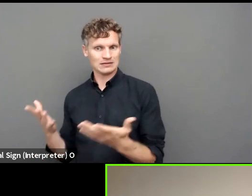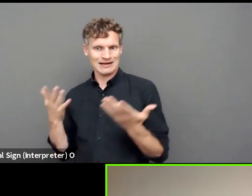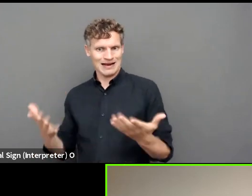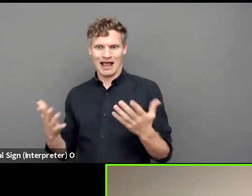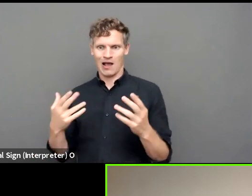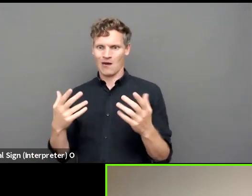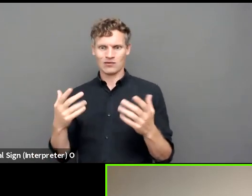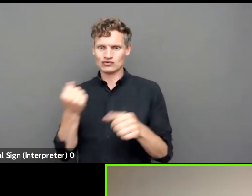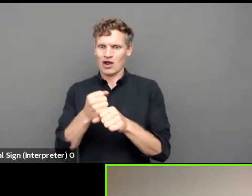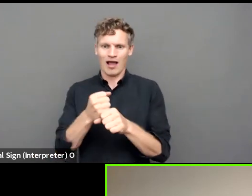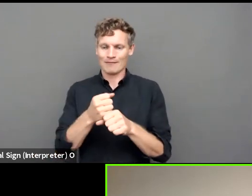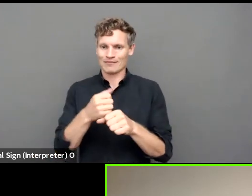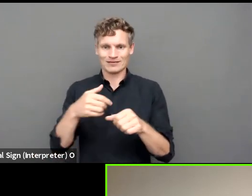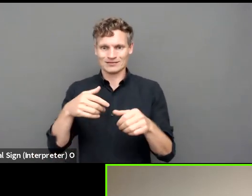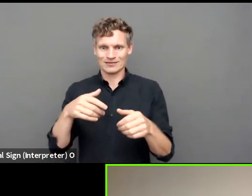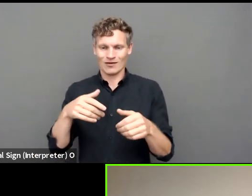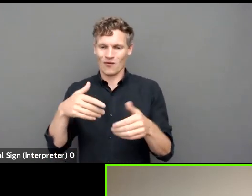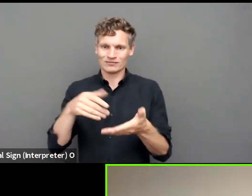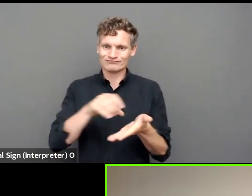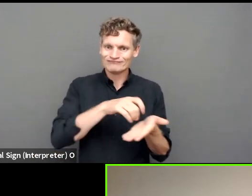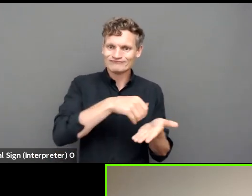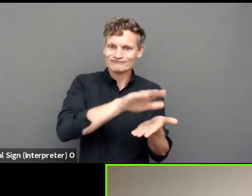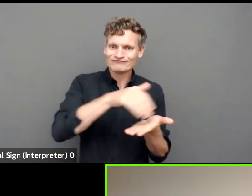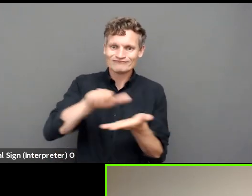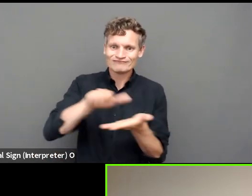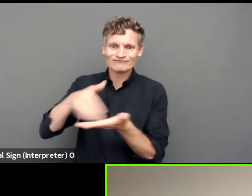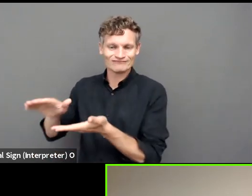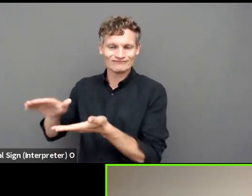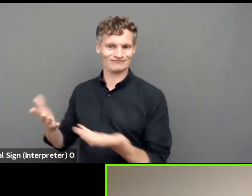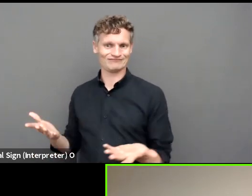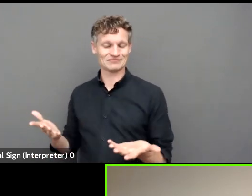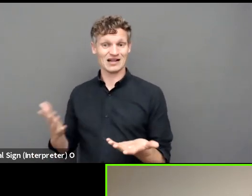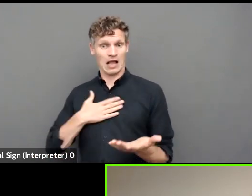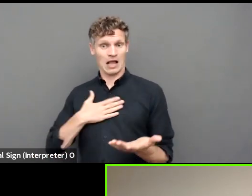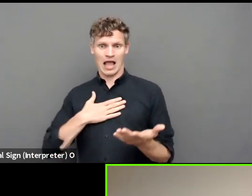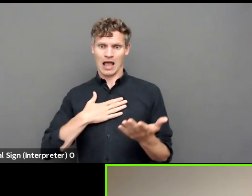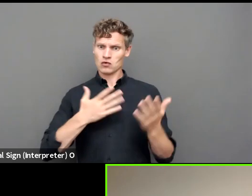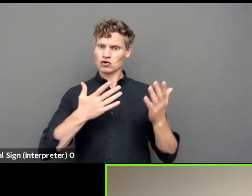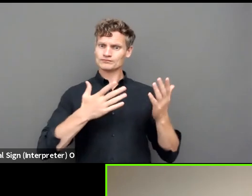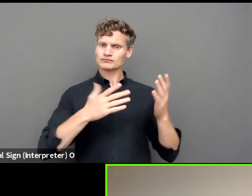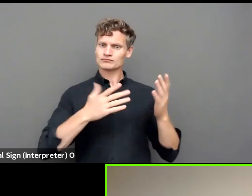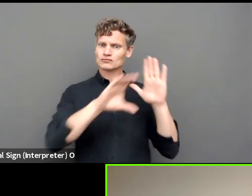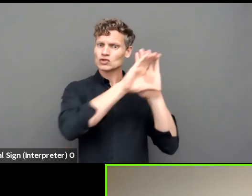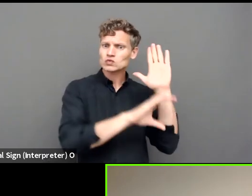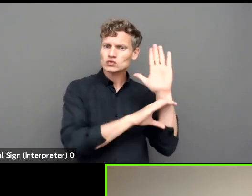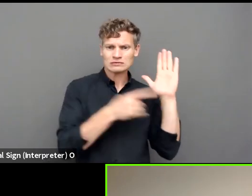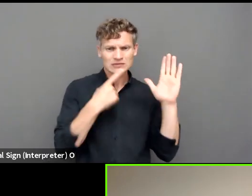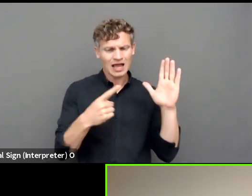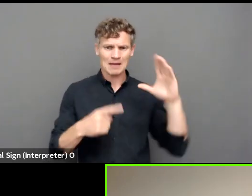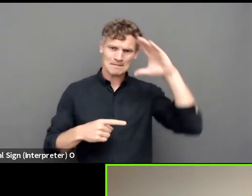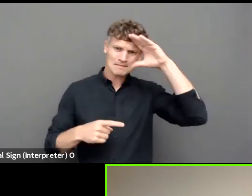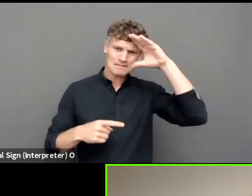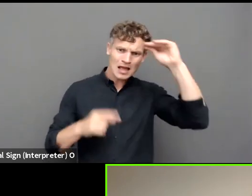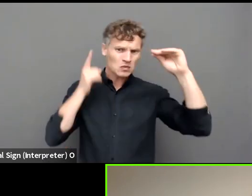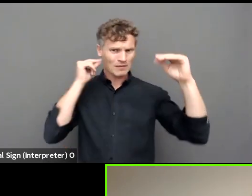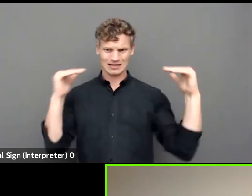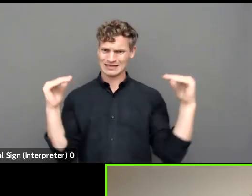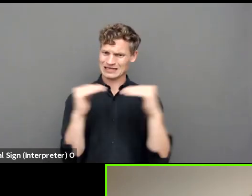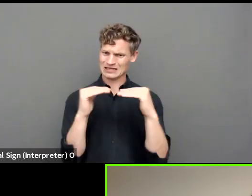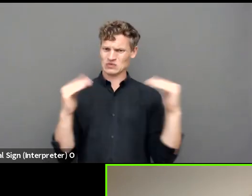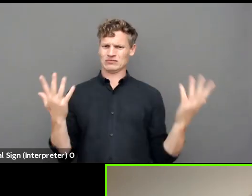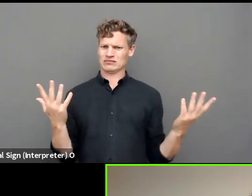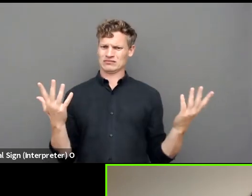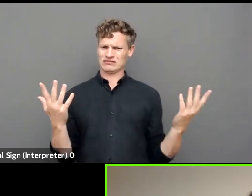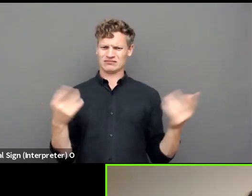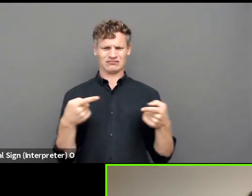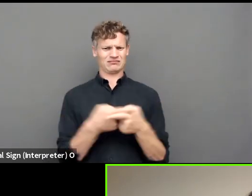Maroc a adopté la budgétisation sensible au genre et un rapport spécifique au genre sera dorénavant associé au